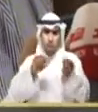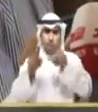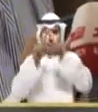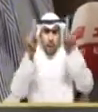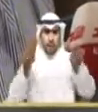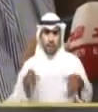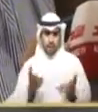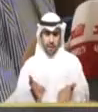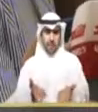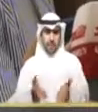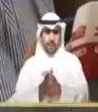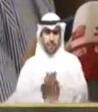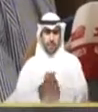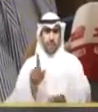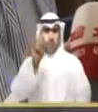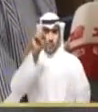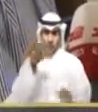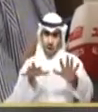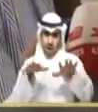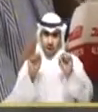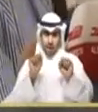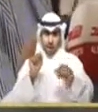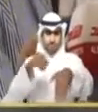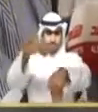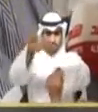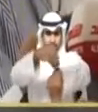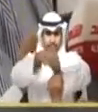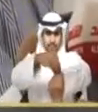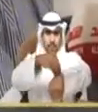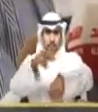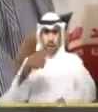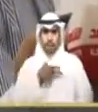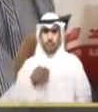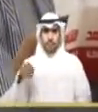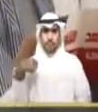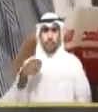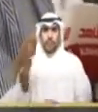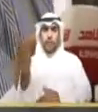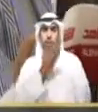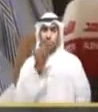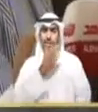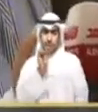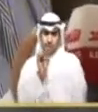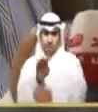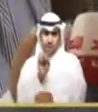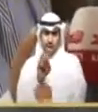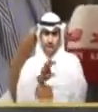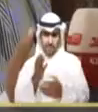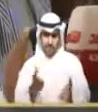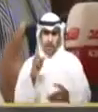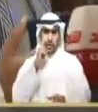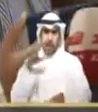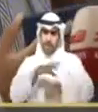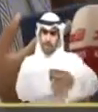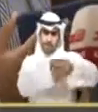حتى يتم إن شاء الله راح يتم دعوة الأخ معالي وزير التربية والتعليم العالي إن شاء